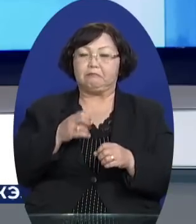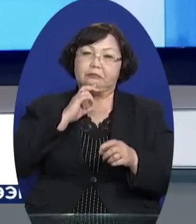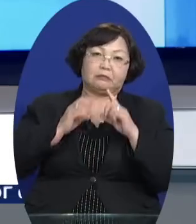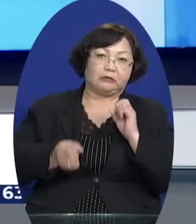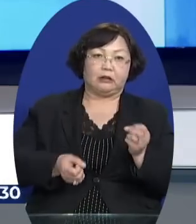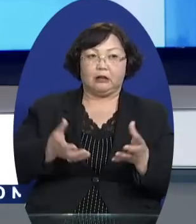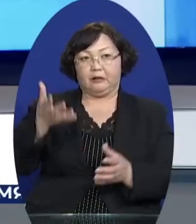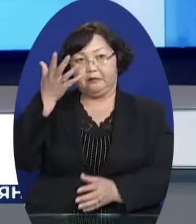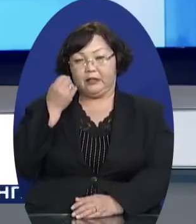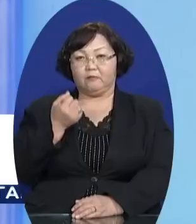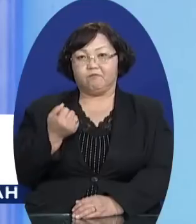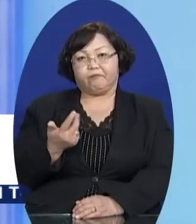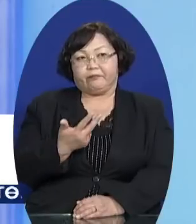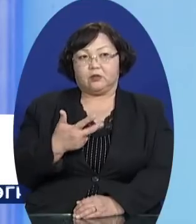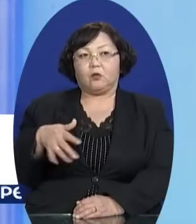улс илэрхийлээд байна.